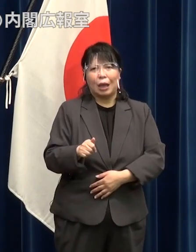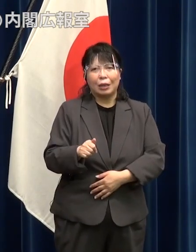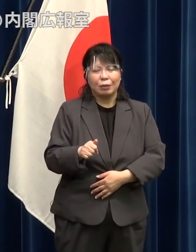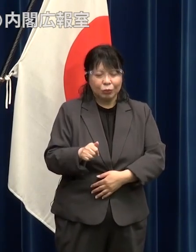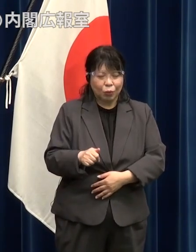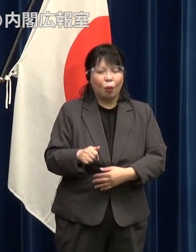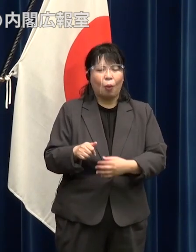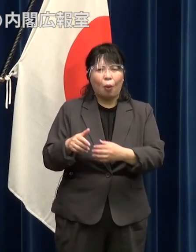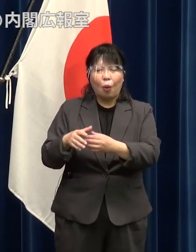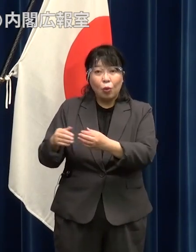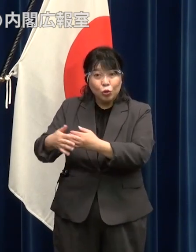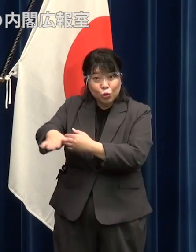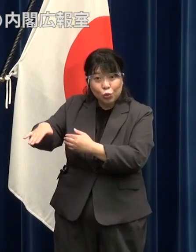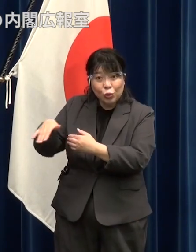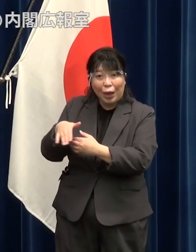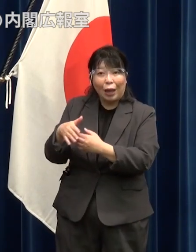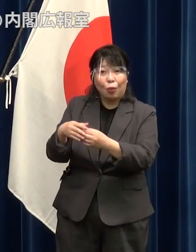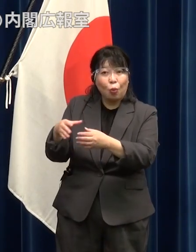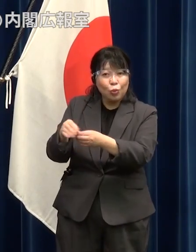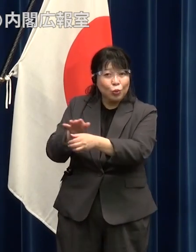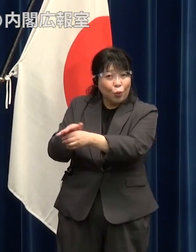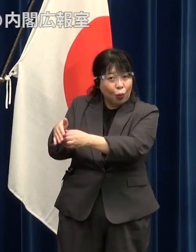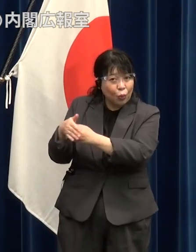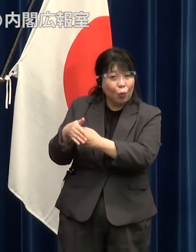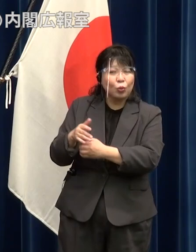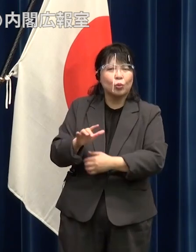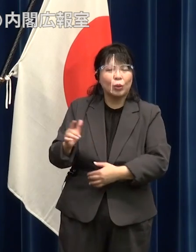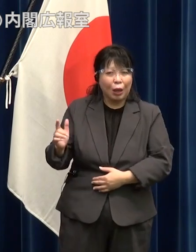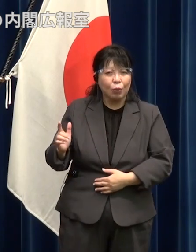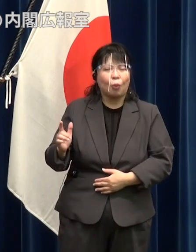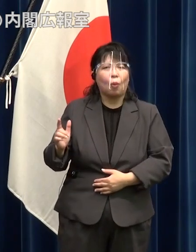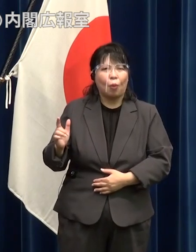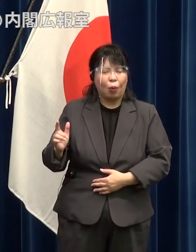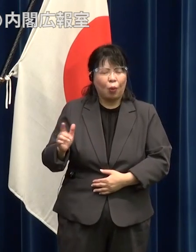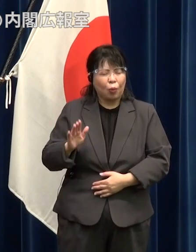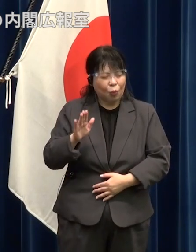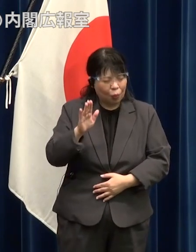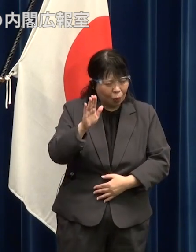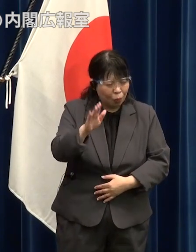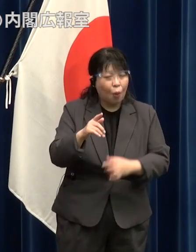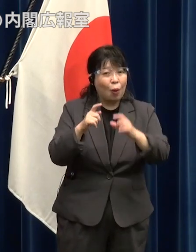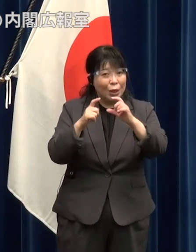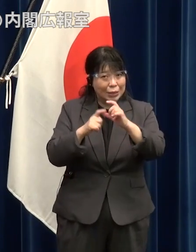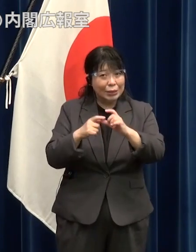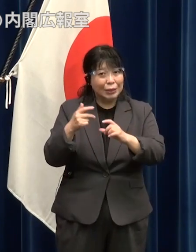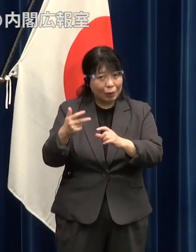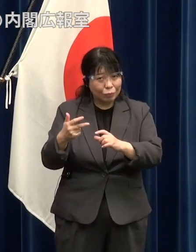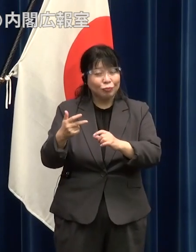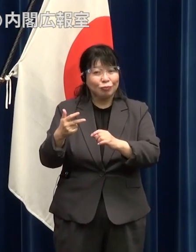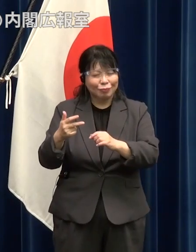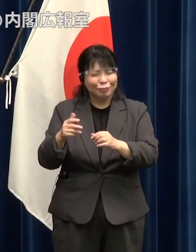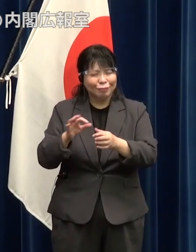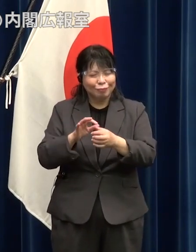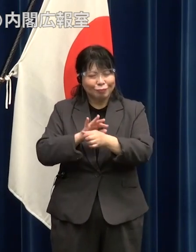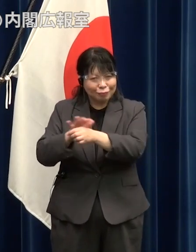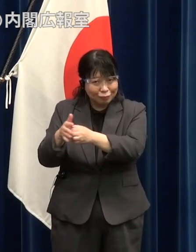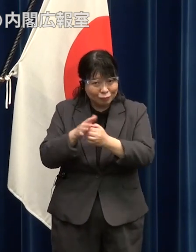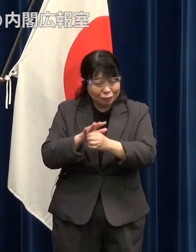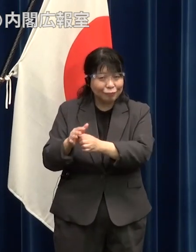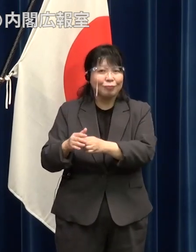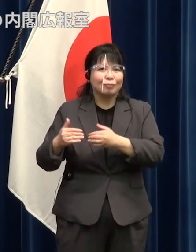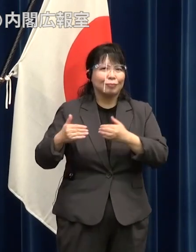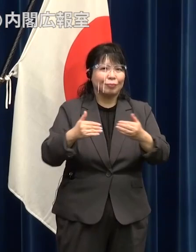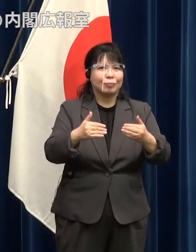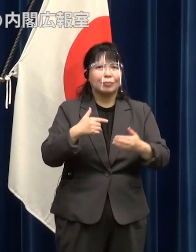など、まあ、G7 各国と協調しながら引き続き協力に推進をしていきたいと考えています。